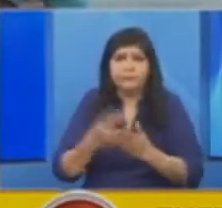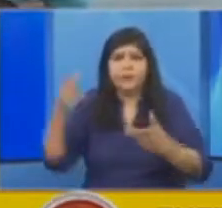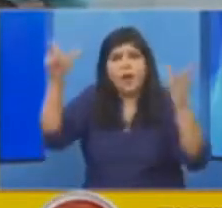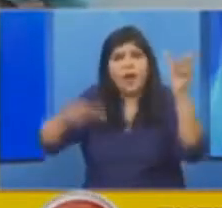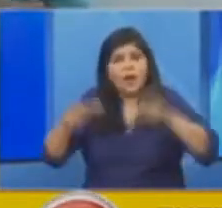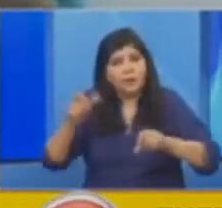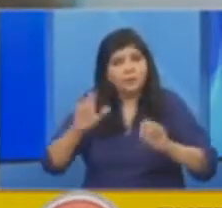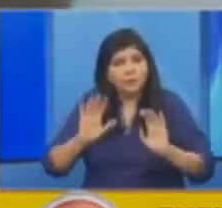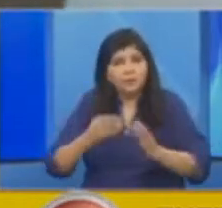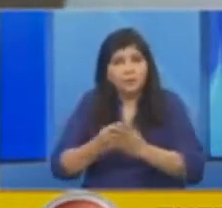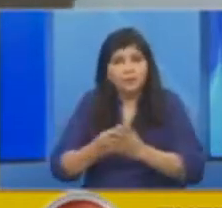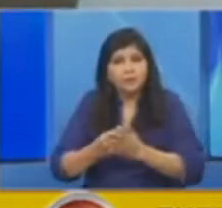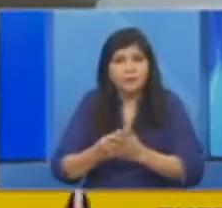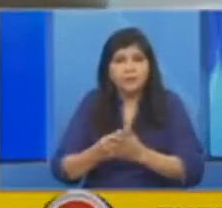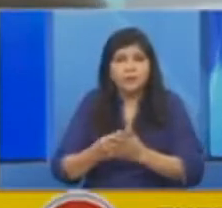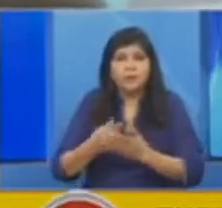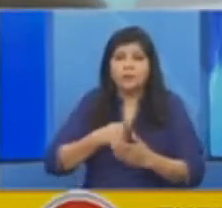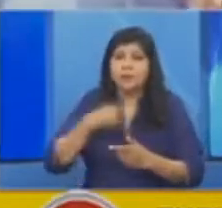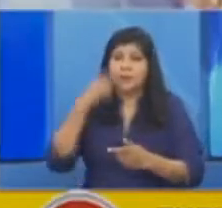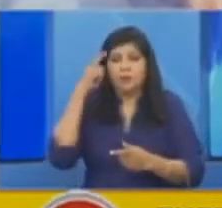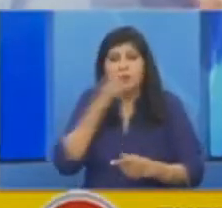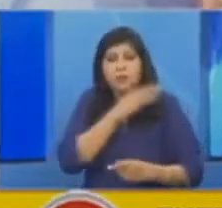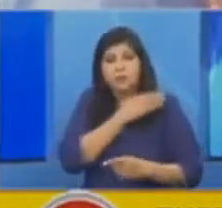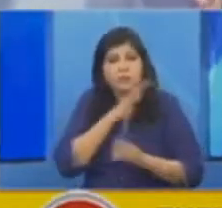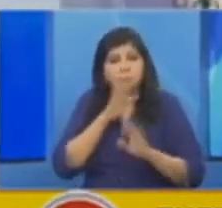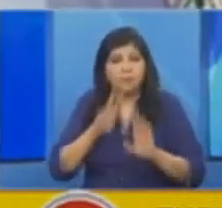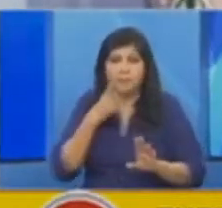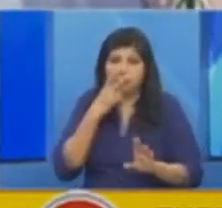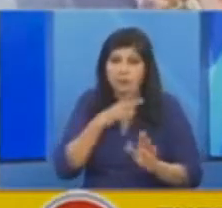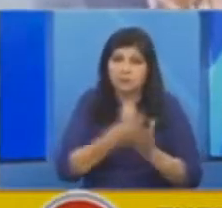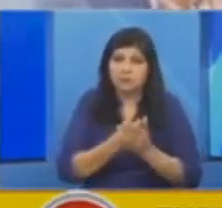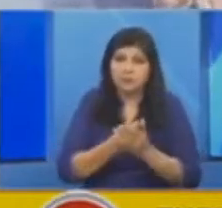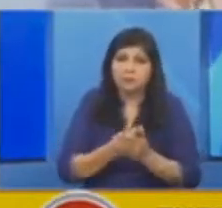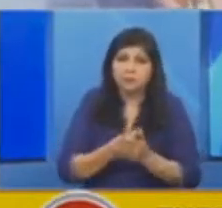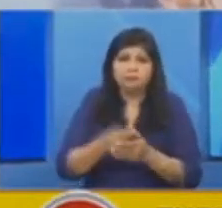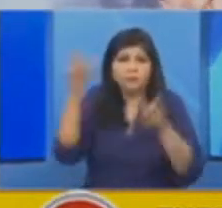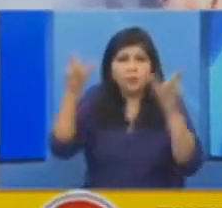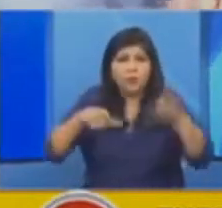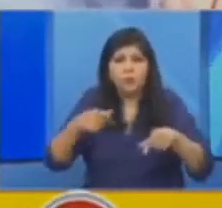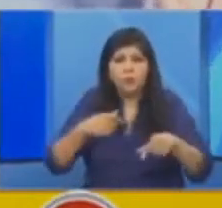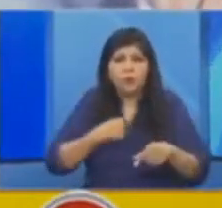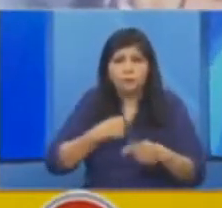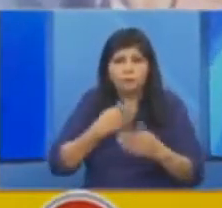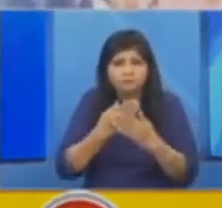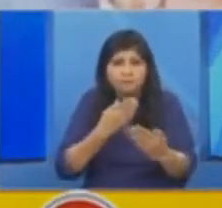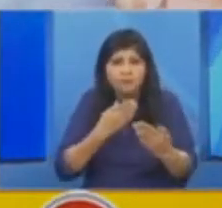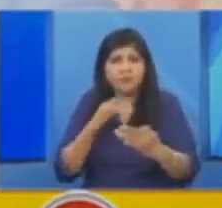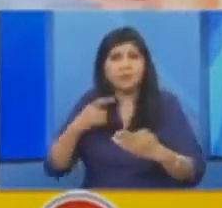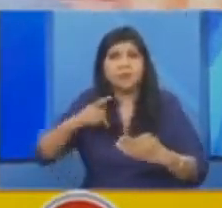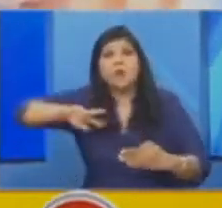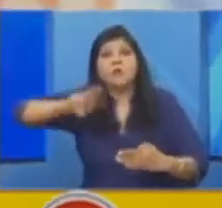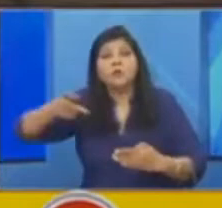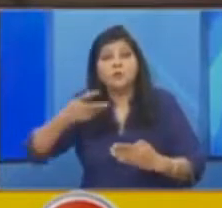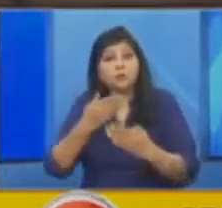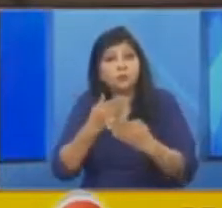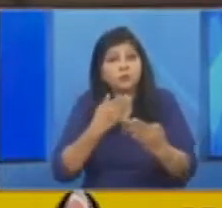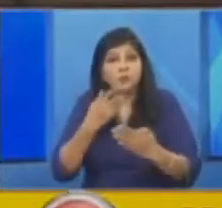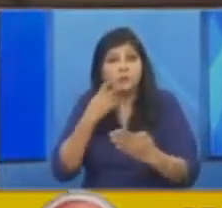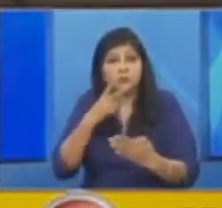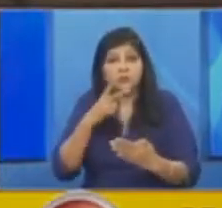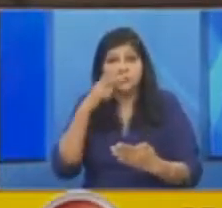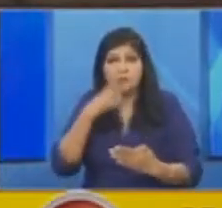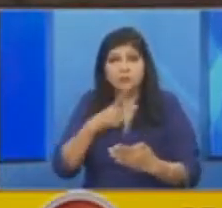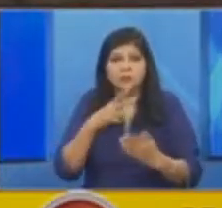में दाईत्व का एहसास भी है लोग अपना ध्यान रखते हुए दूसरों का ध्यान रखते हुए